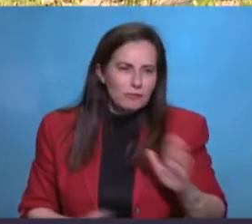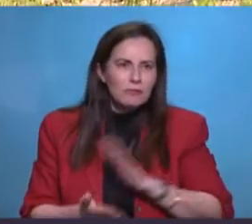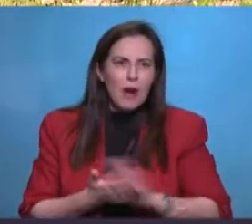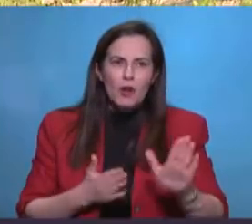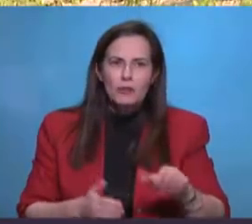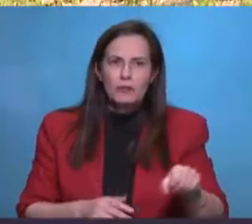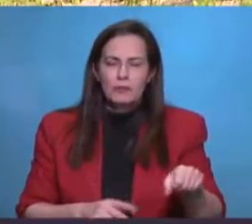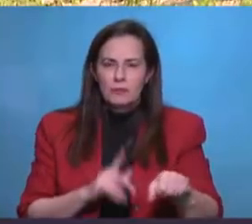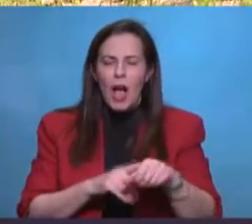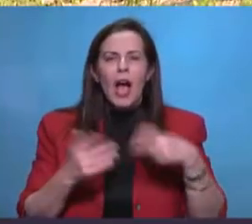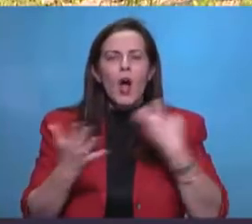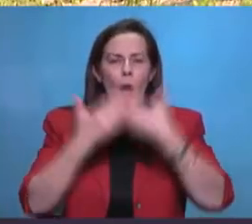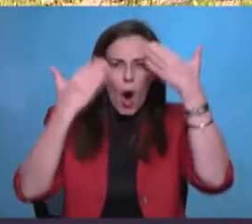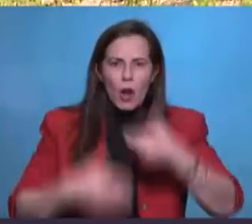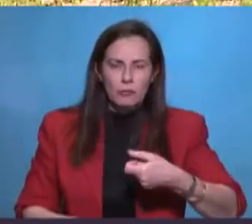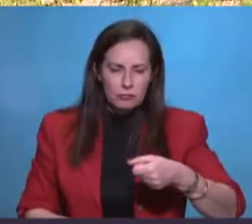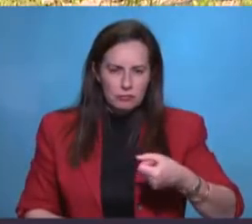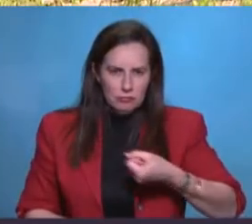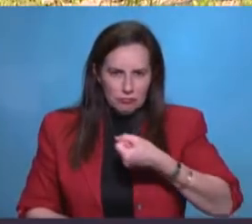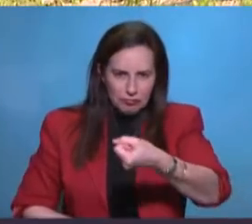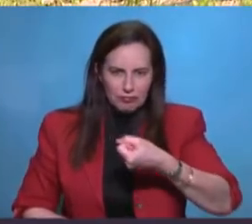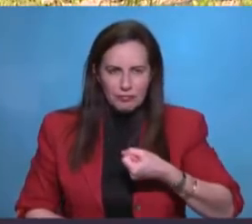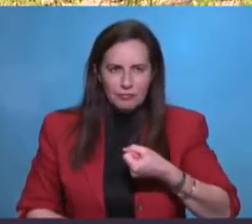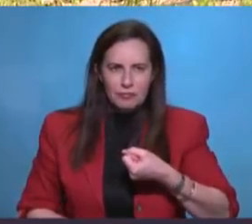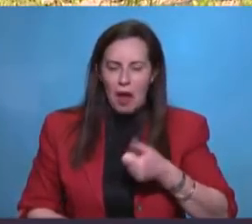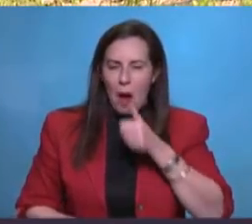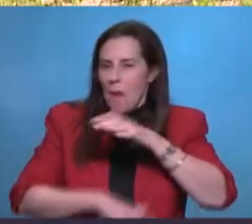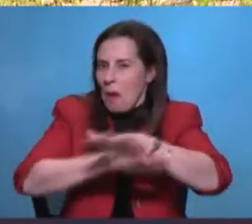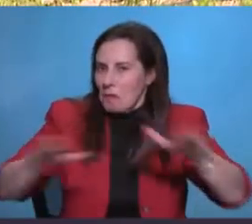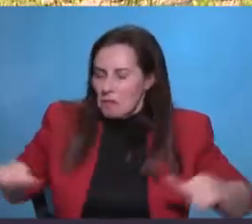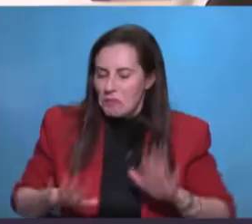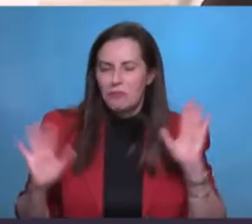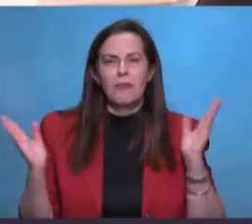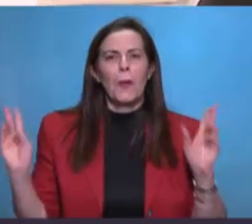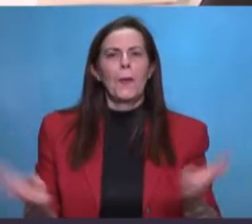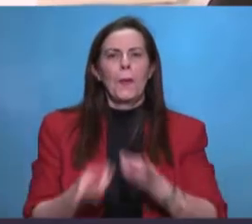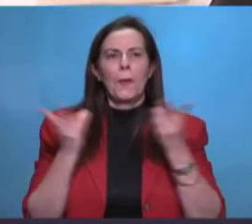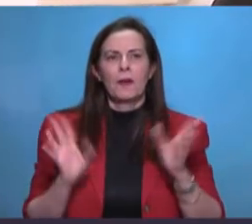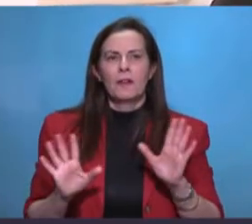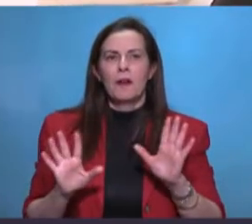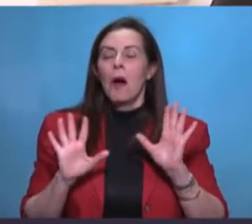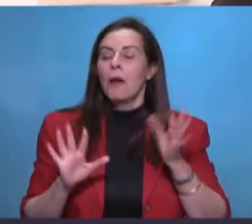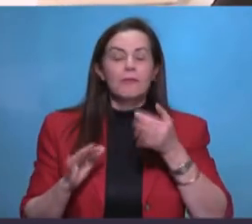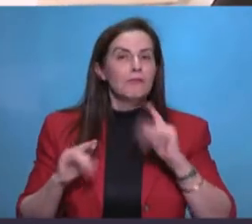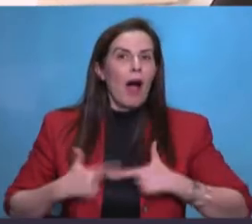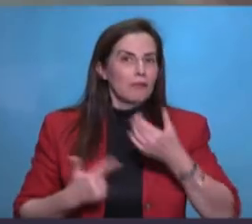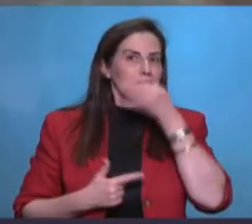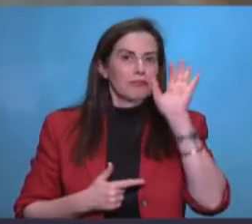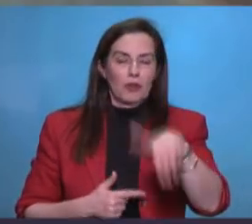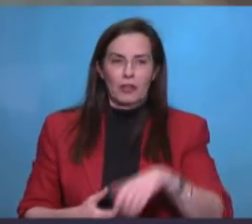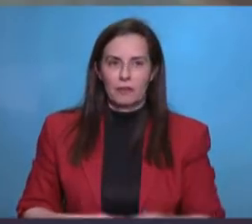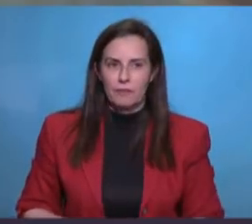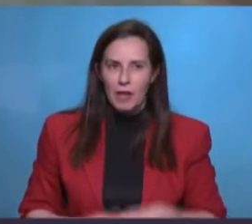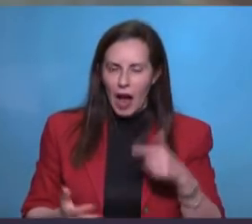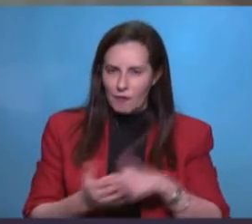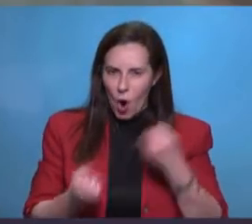היד ליד החלון, אני יכול להיכנס למים, לקחת איתי רק מגבת, מאוד שיפר את איכות החיים, נגיד זה ככה. אבל בשביל